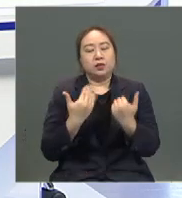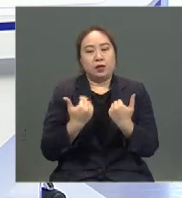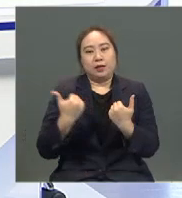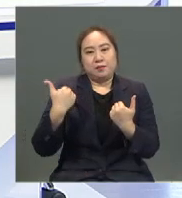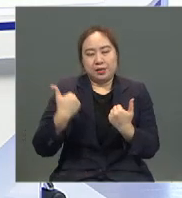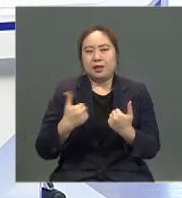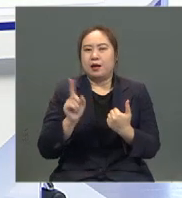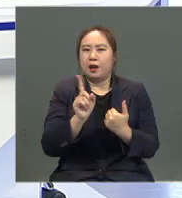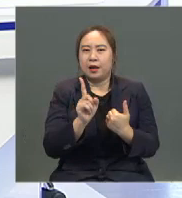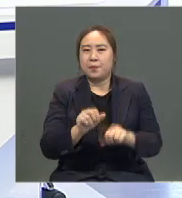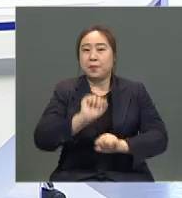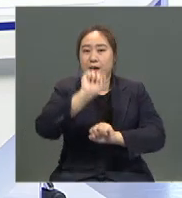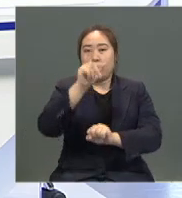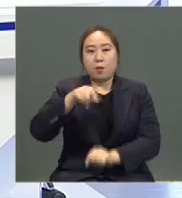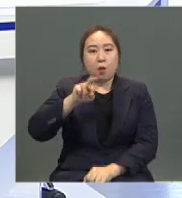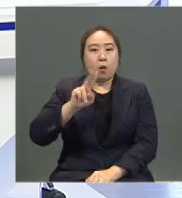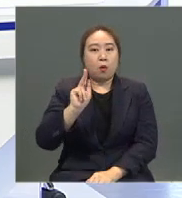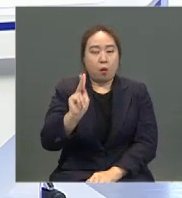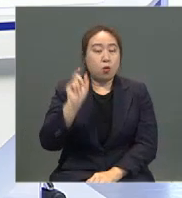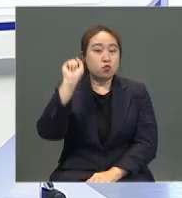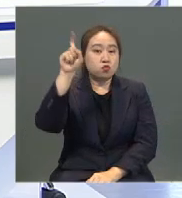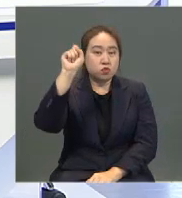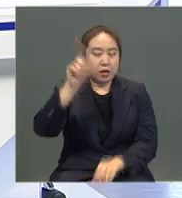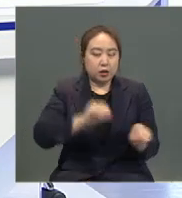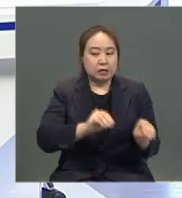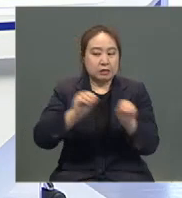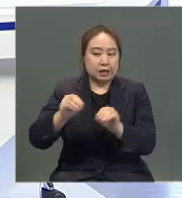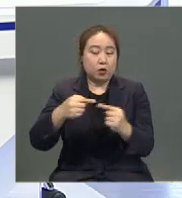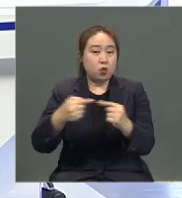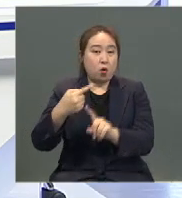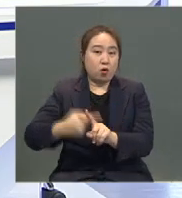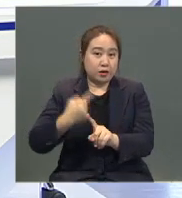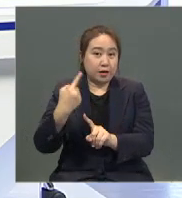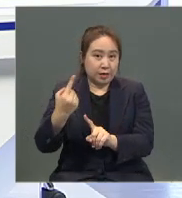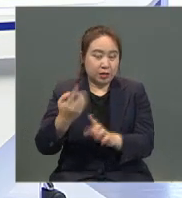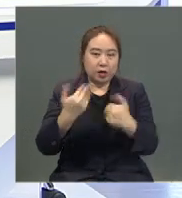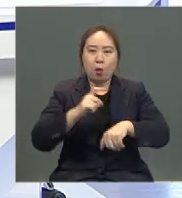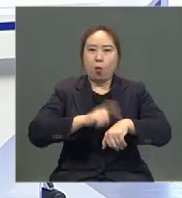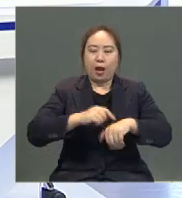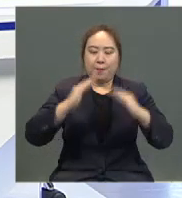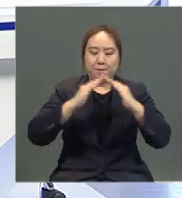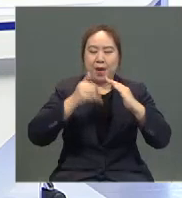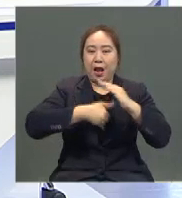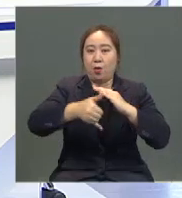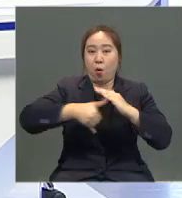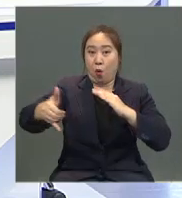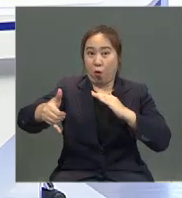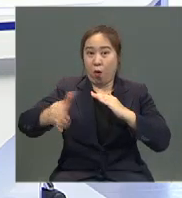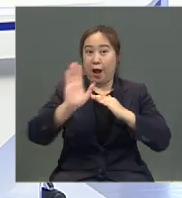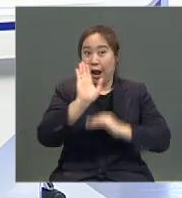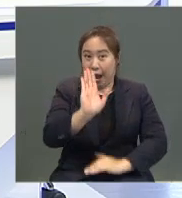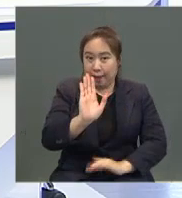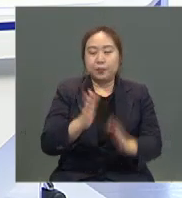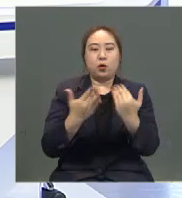จะมีการคงเรื่องของการประกาศใช้พรกฉุกเฉินออกไปอีก1เดือนส่วนเรื่องของเวลาเคอร์ฟิวแน่นอนตอนนี้ลดระยะเวลาลง